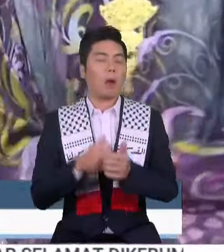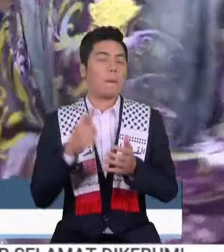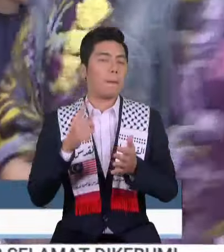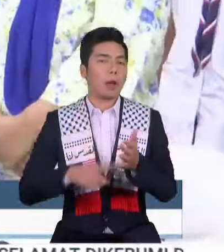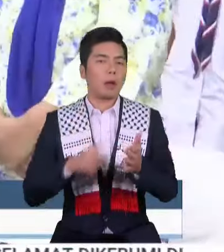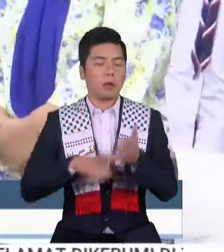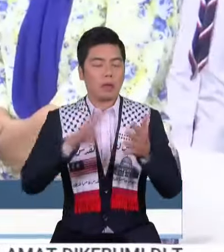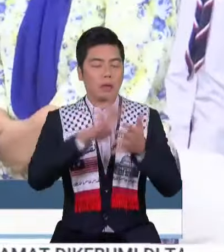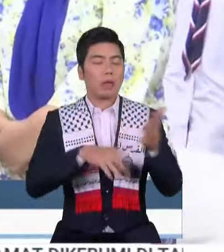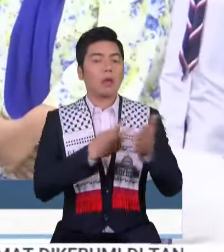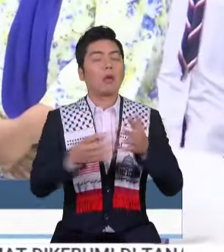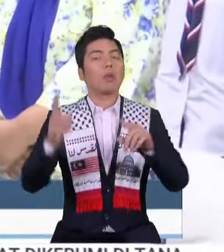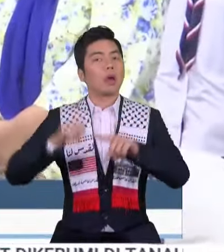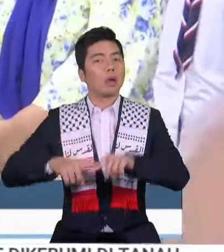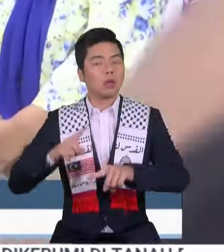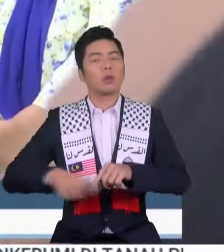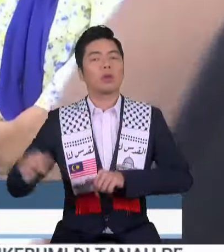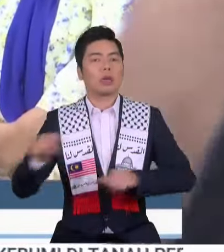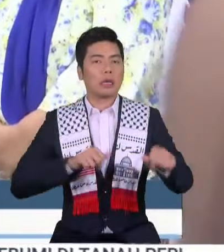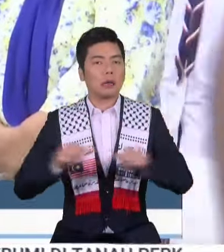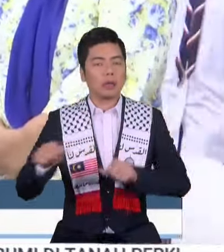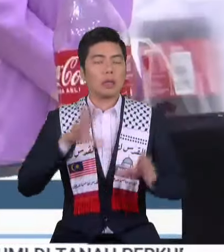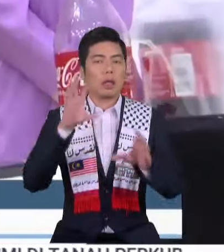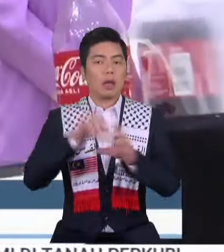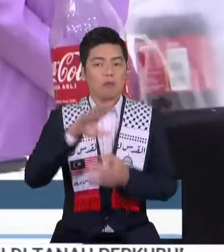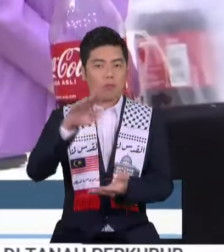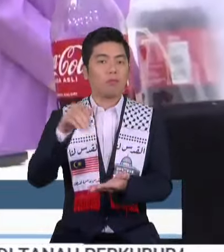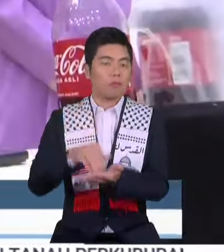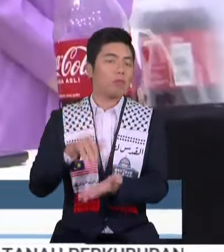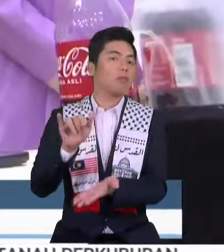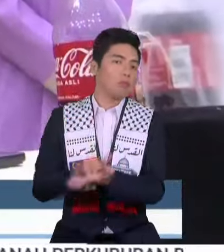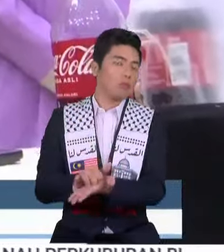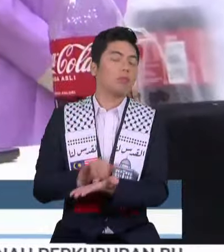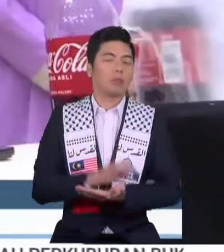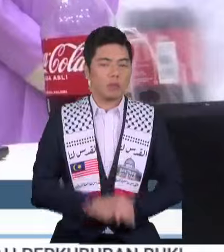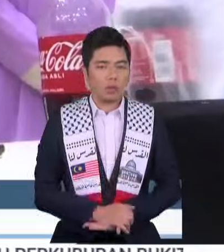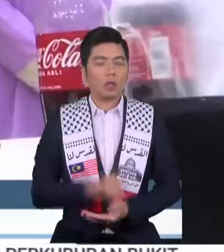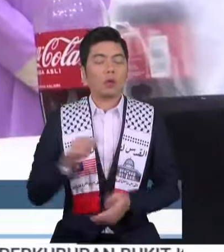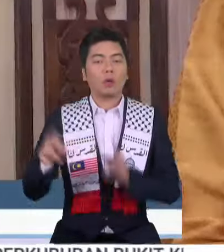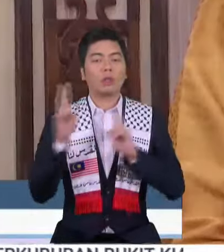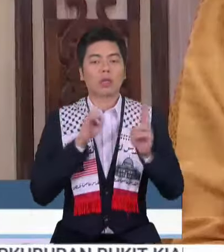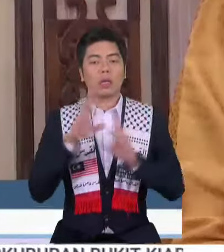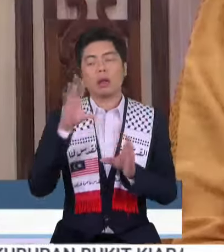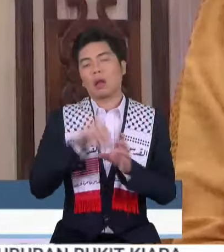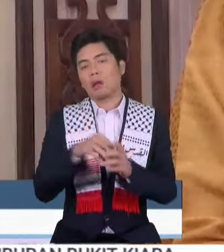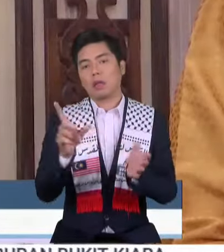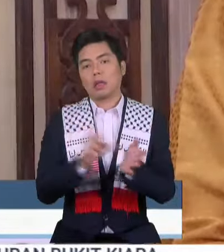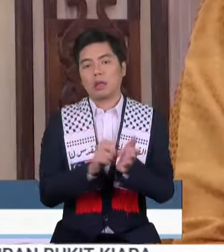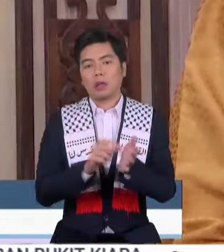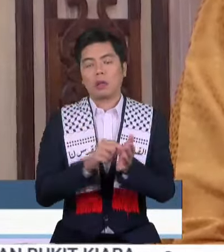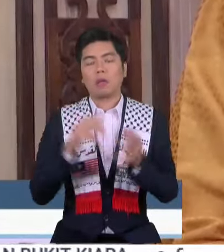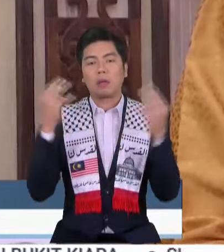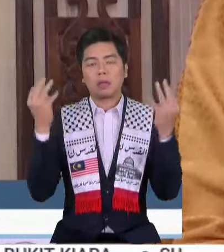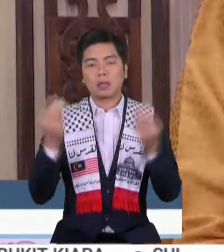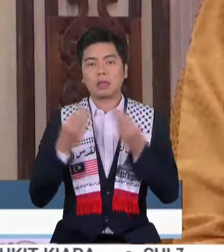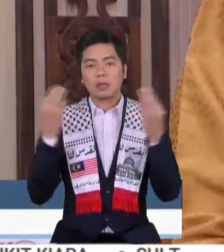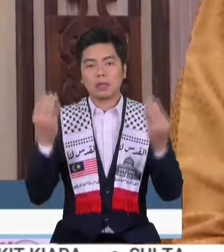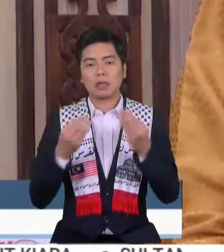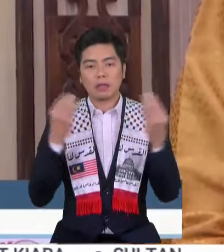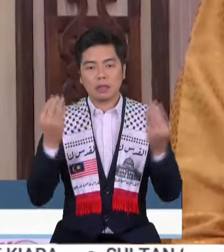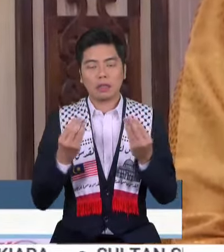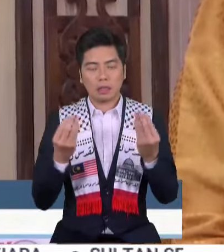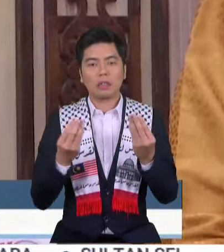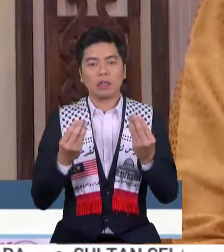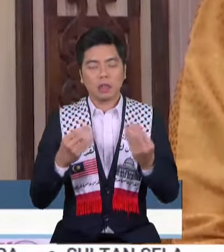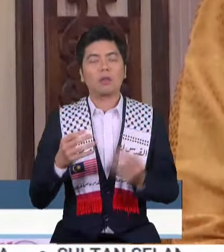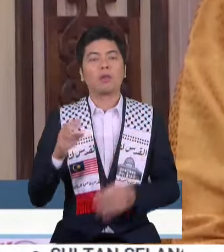tertentu bergantung dengan aktiviti yang diadakan di pusat tersebut. Beliau menyatakan demikian dalam sidang media pada Majlis Ramah Mesra Kementerian